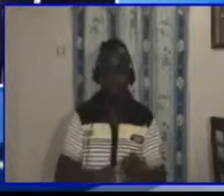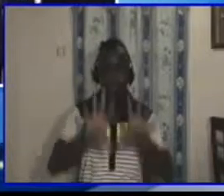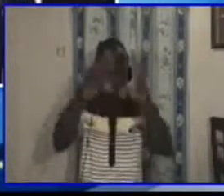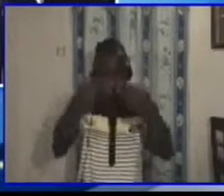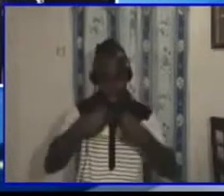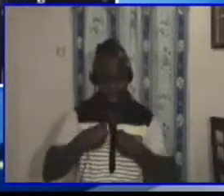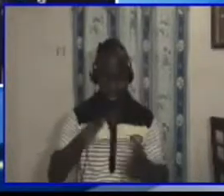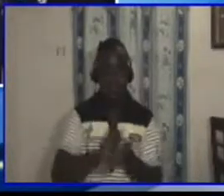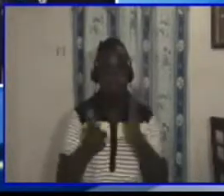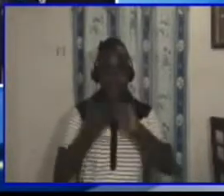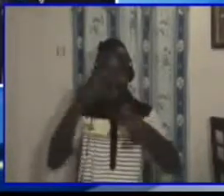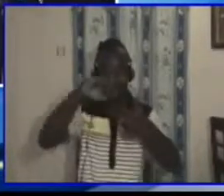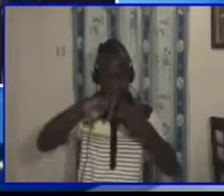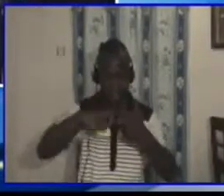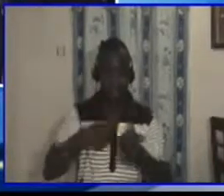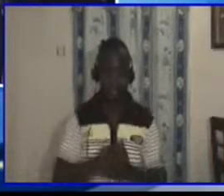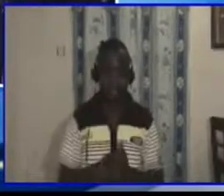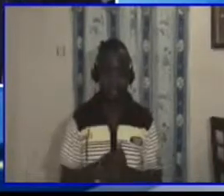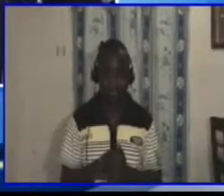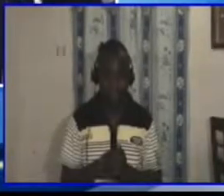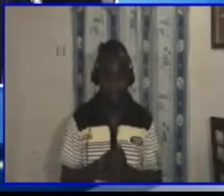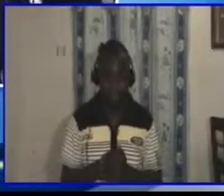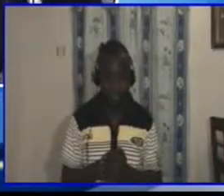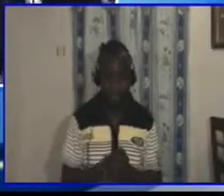ho saputo che dovevo riceverlo